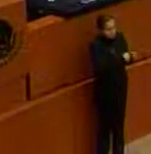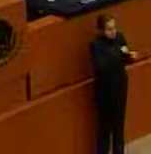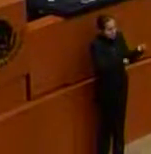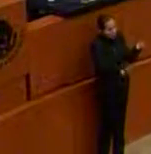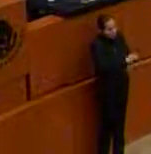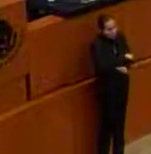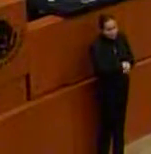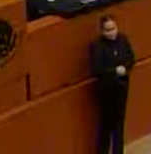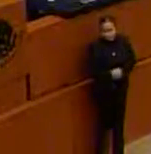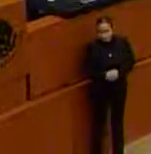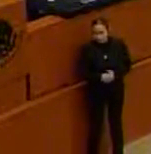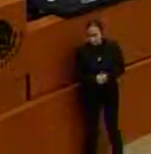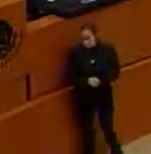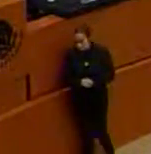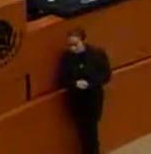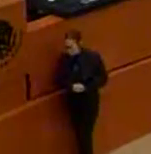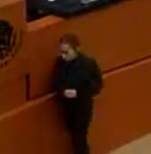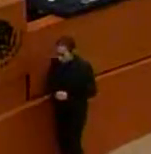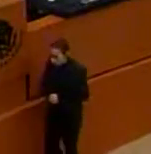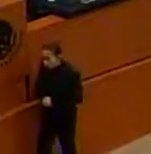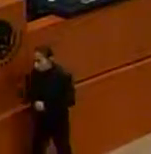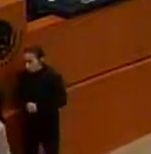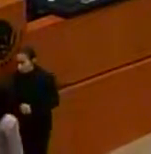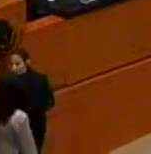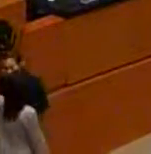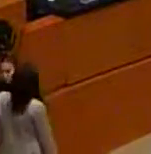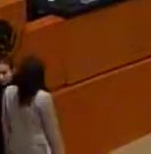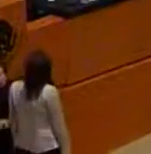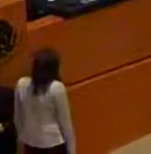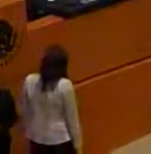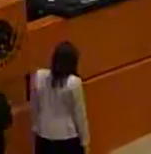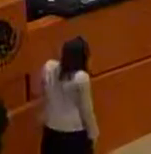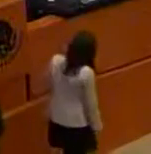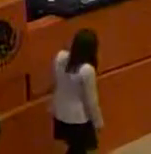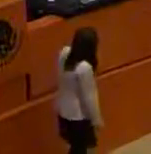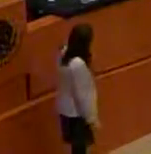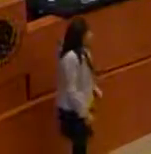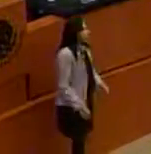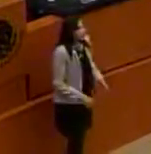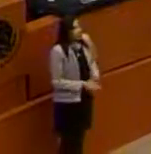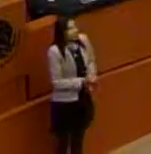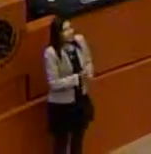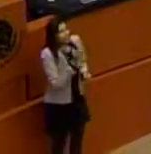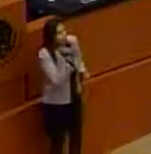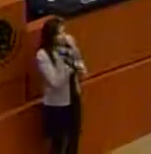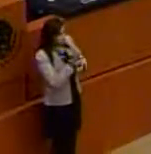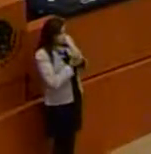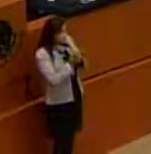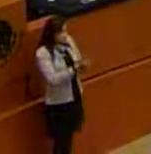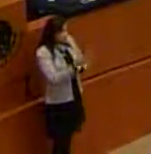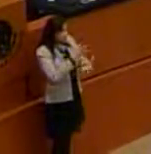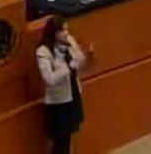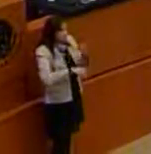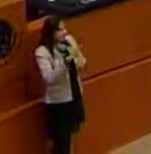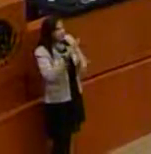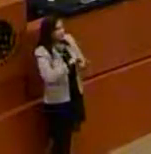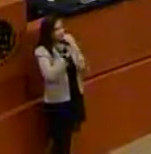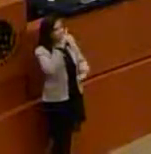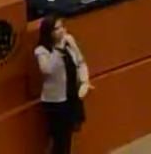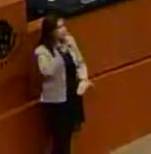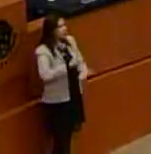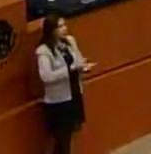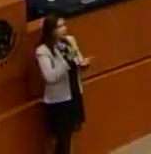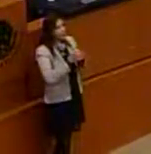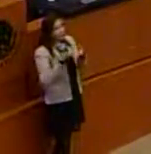droite. Allocation unique versée sans condition, il permet de simplifier et de réduire drastiquement les coûts de